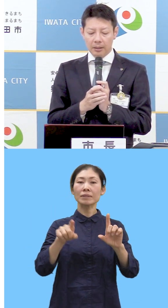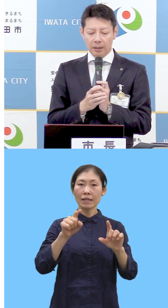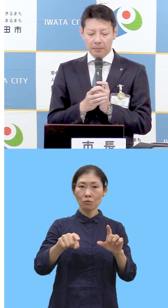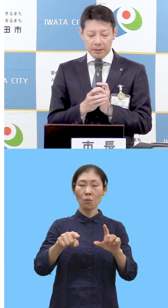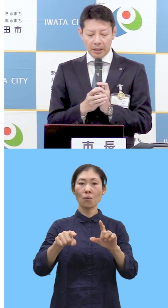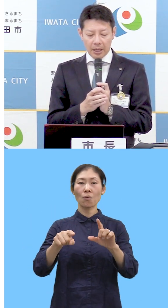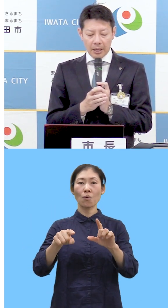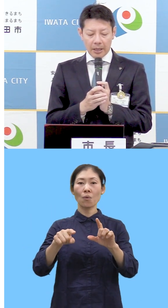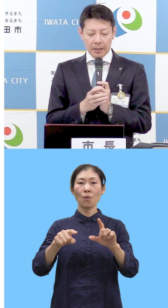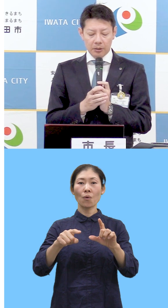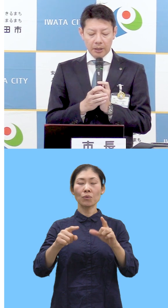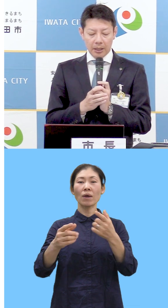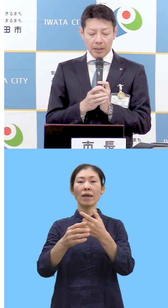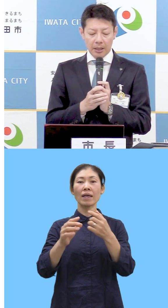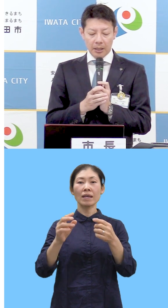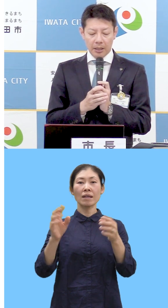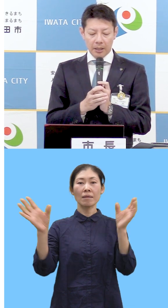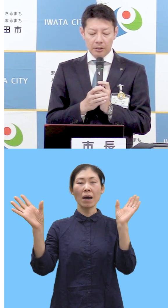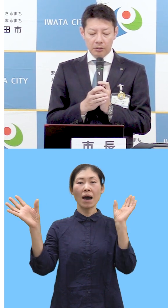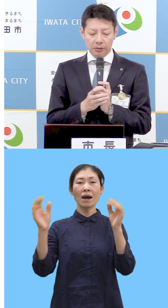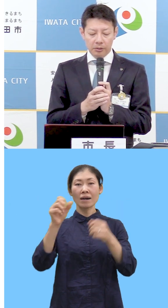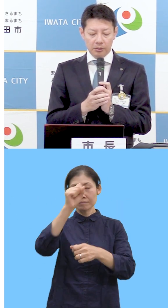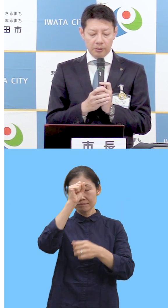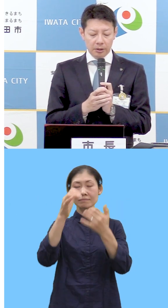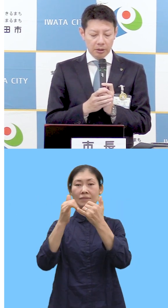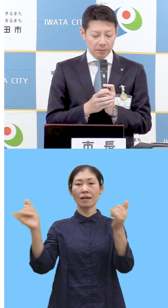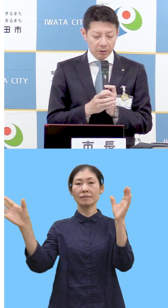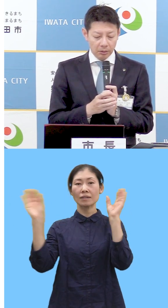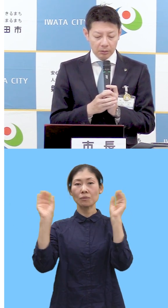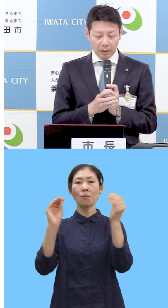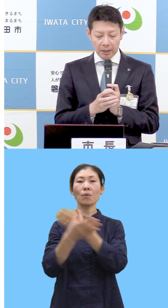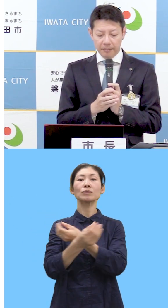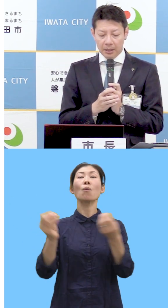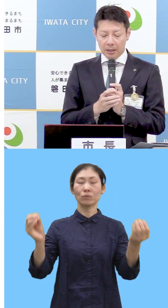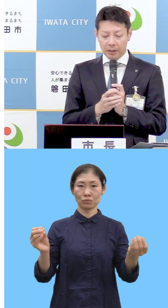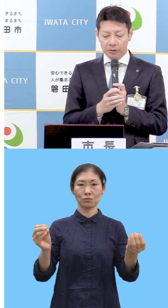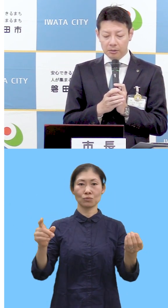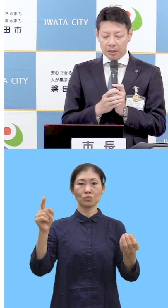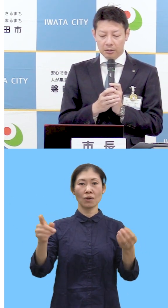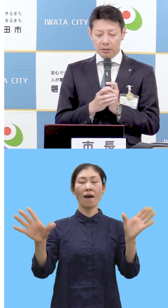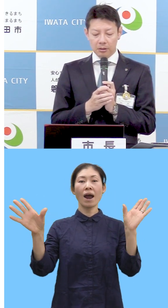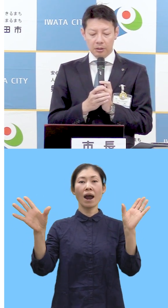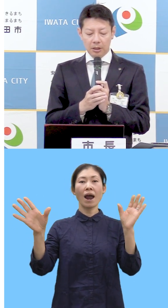有ができます。それから映像通報システムということで、